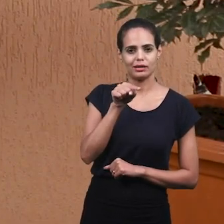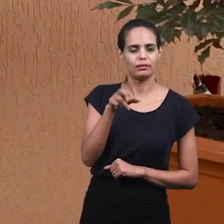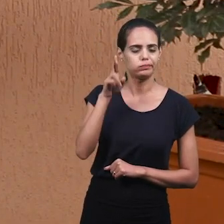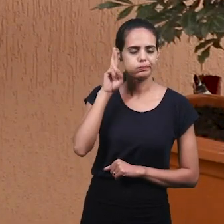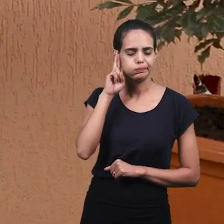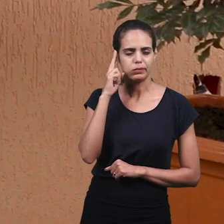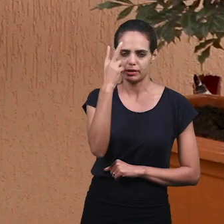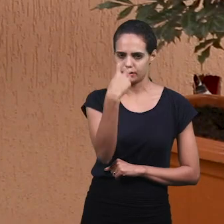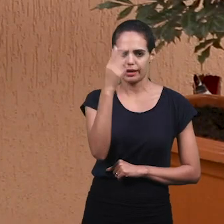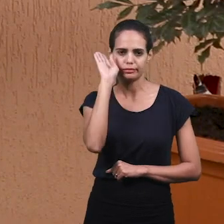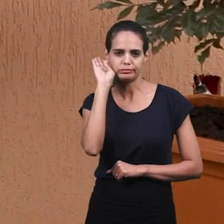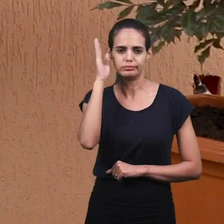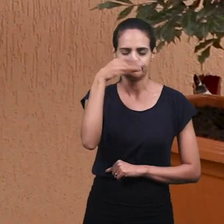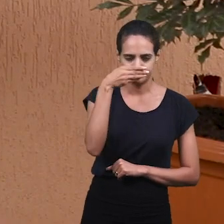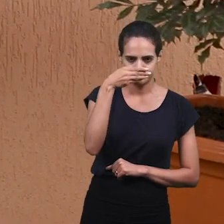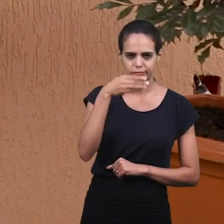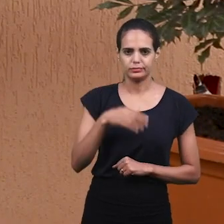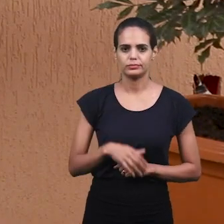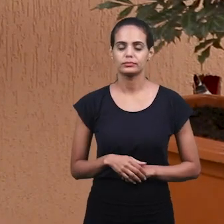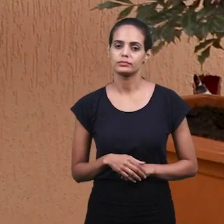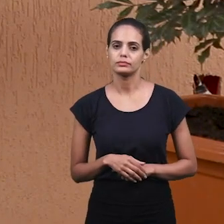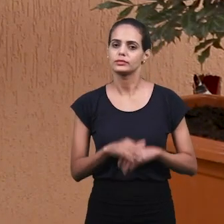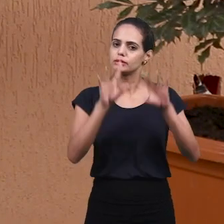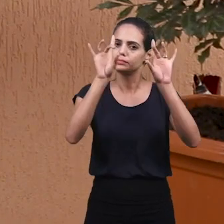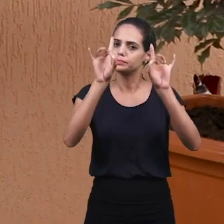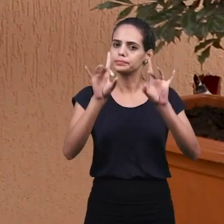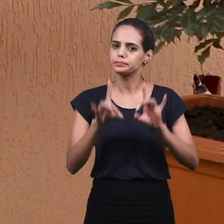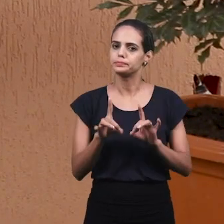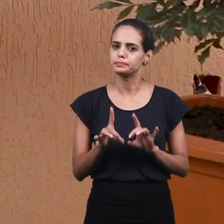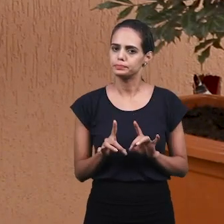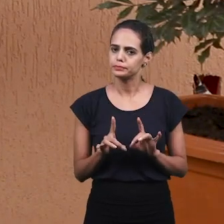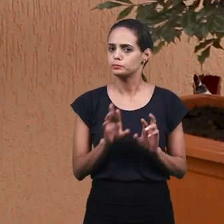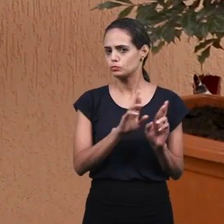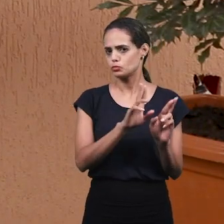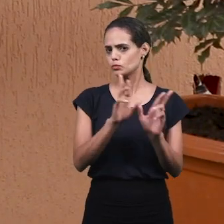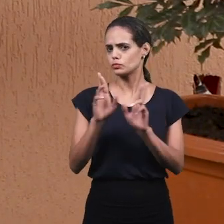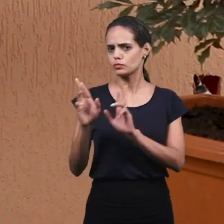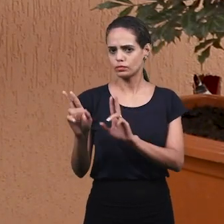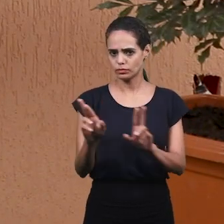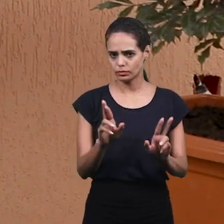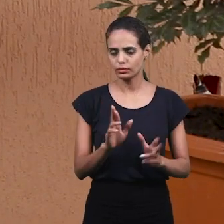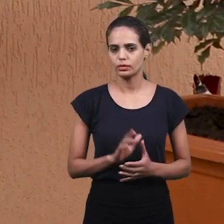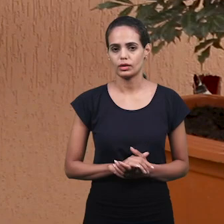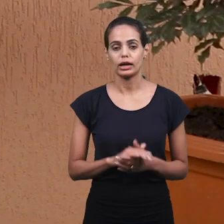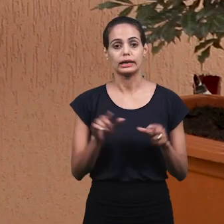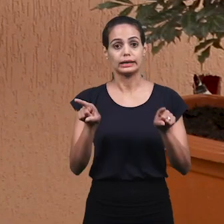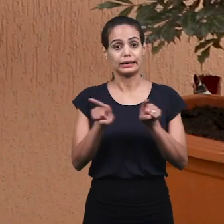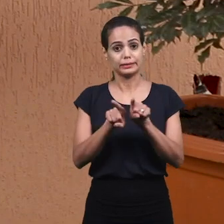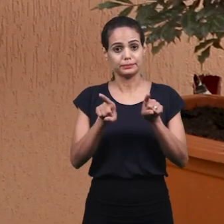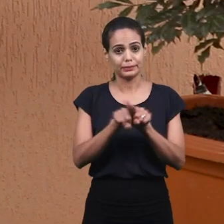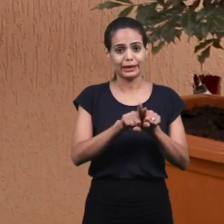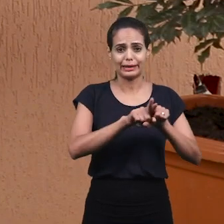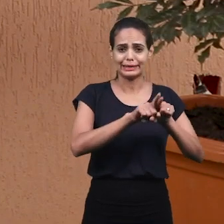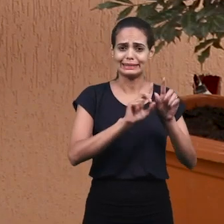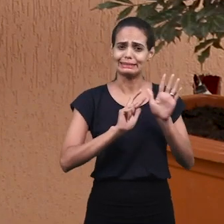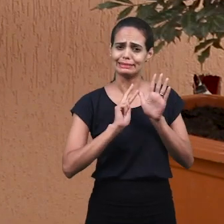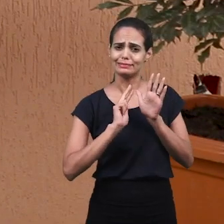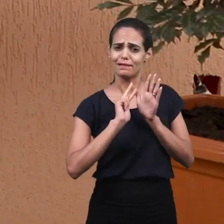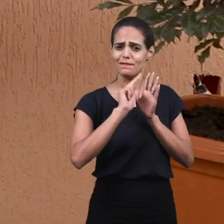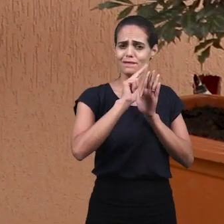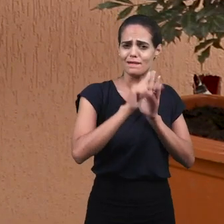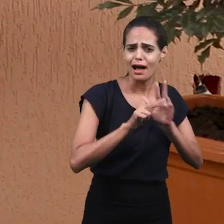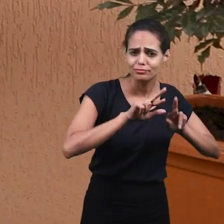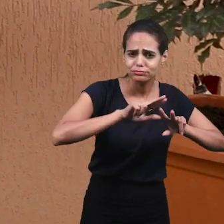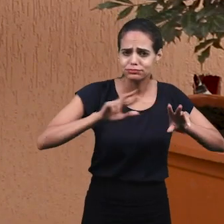et aveugle, mais avec des caractéristiques spécifiques et des besoins spécifiques. Nous avons aussi la déficience multiple, c'est